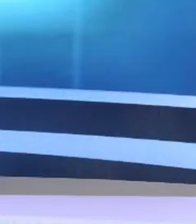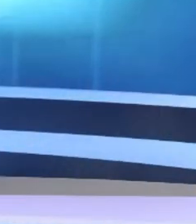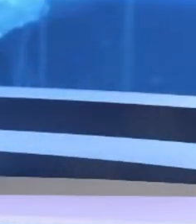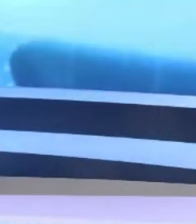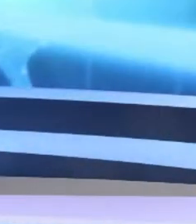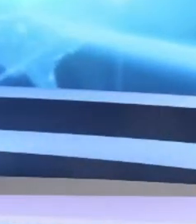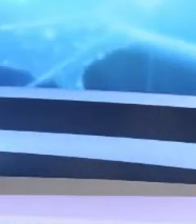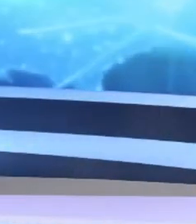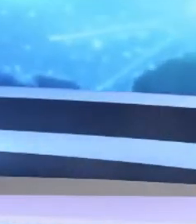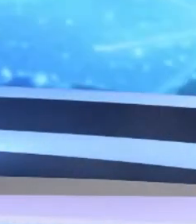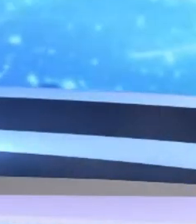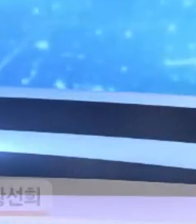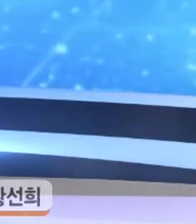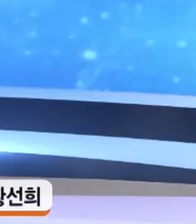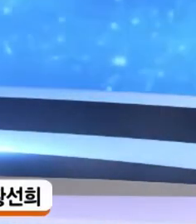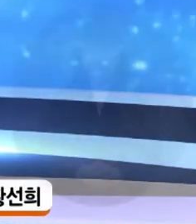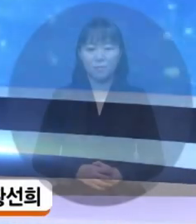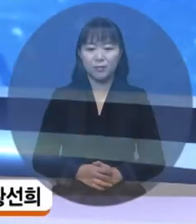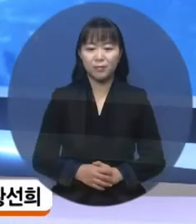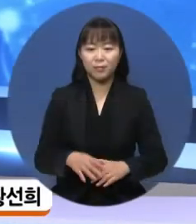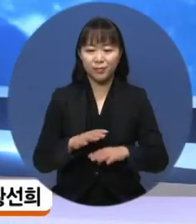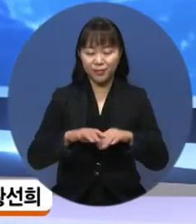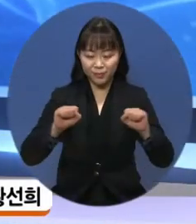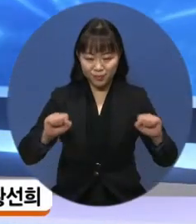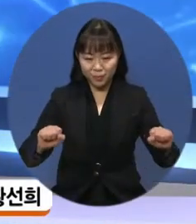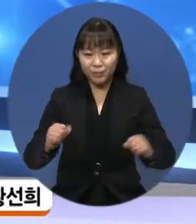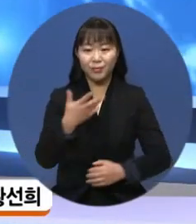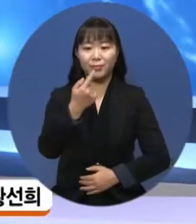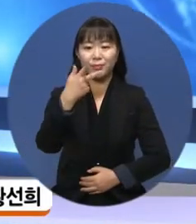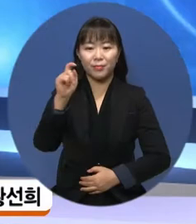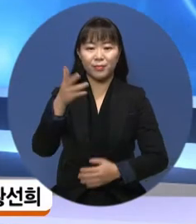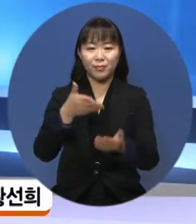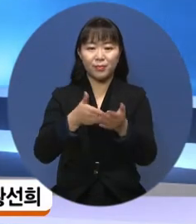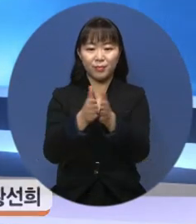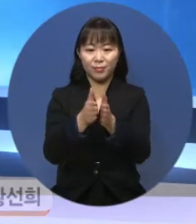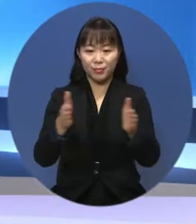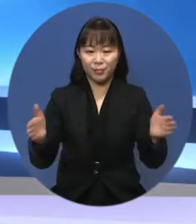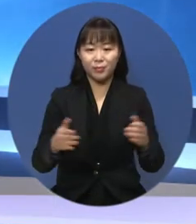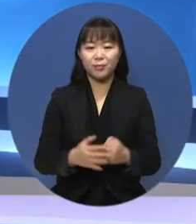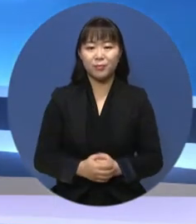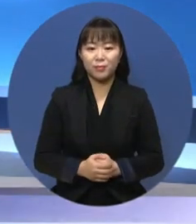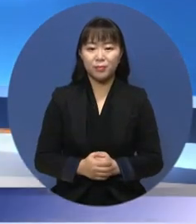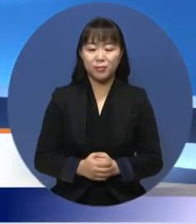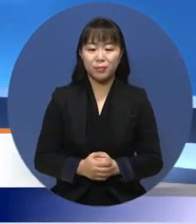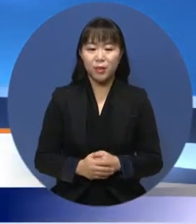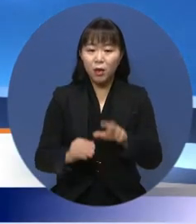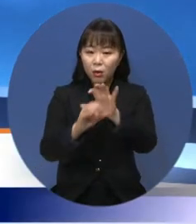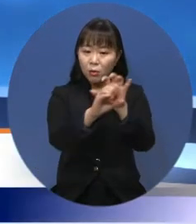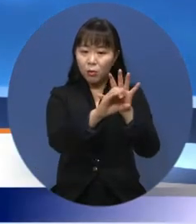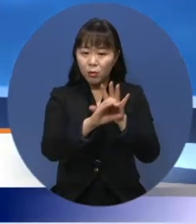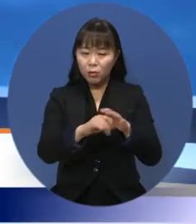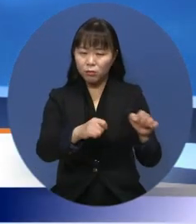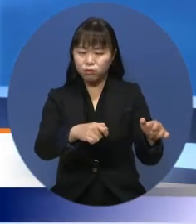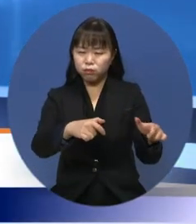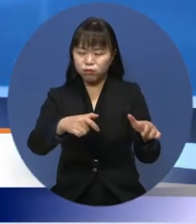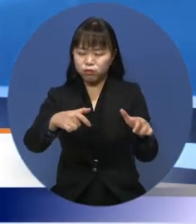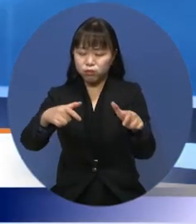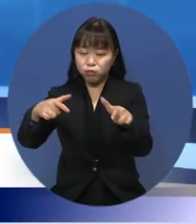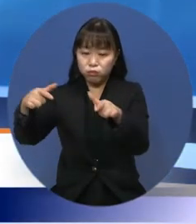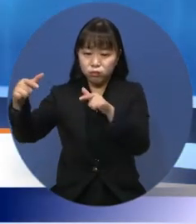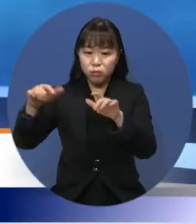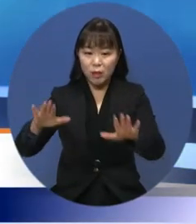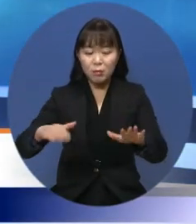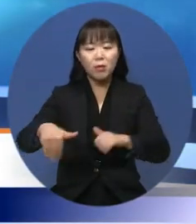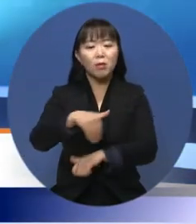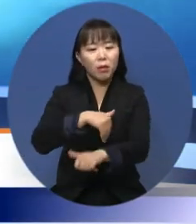ver 시청자 여러분 안녕하십니까 복지 tv 있습니다 코론 알고 의 확산 추세가 수그러들지